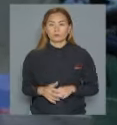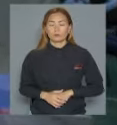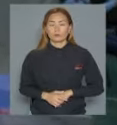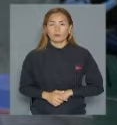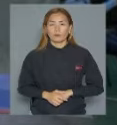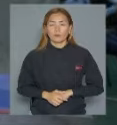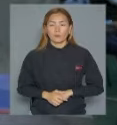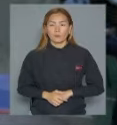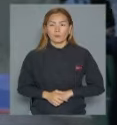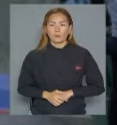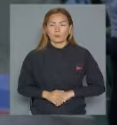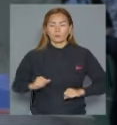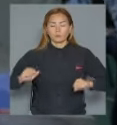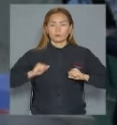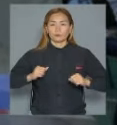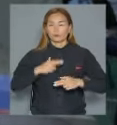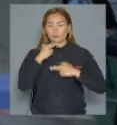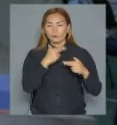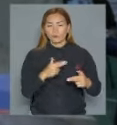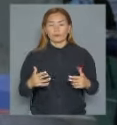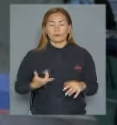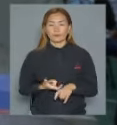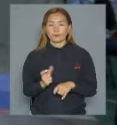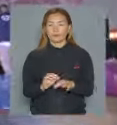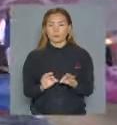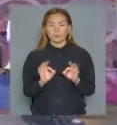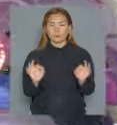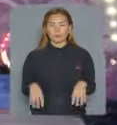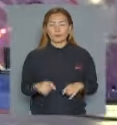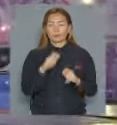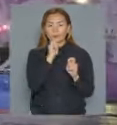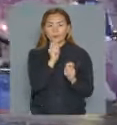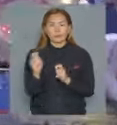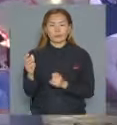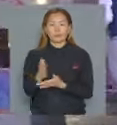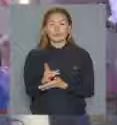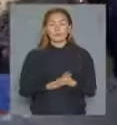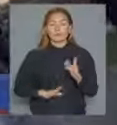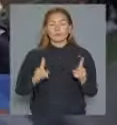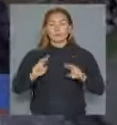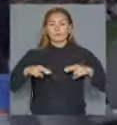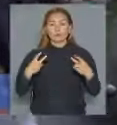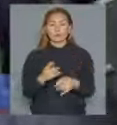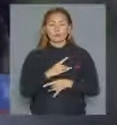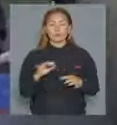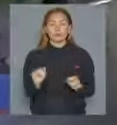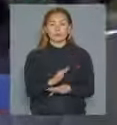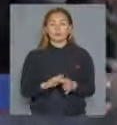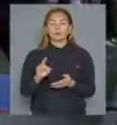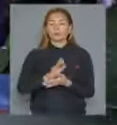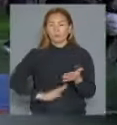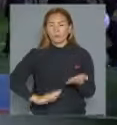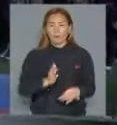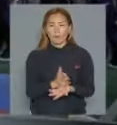үшін сондықтан осындай спортқа көңіл бөлініп жатқаны өте керемет. Марапаттау рәсімінен кейін салтанатты шара мерекелік кешпен